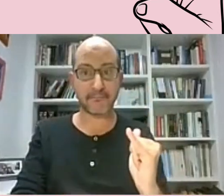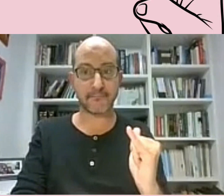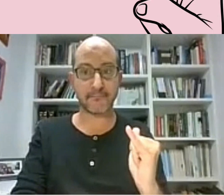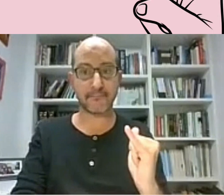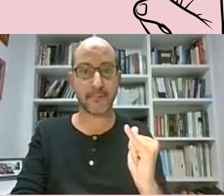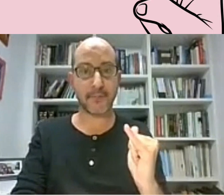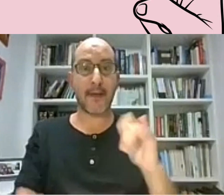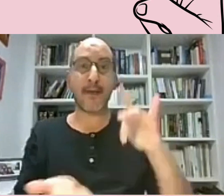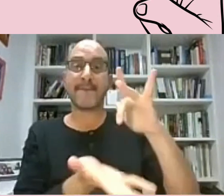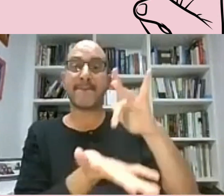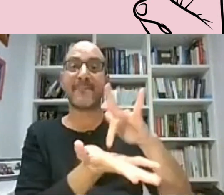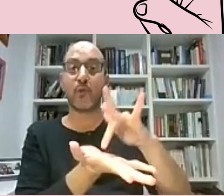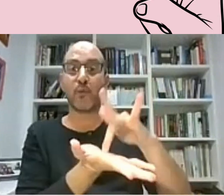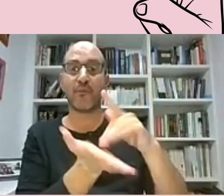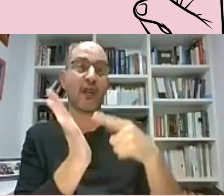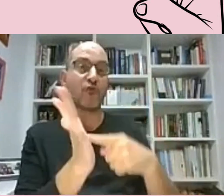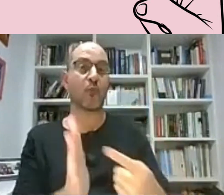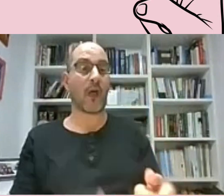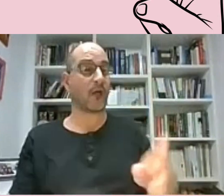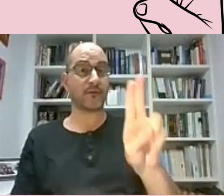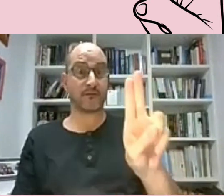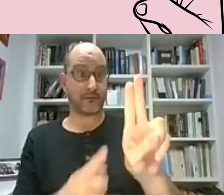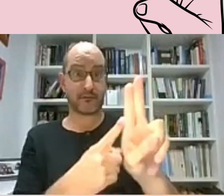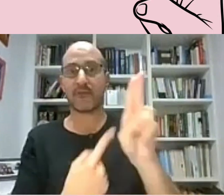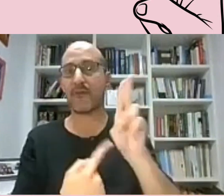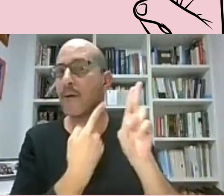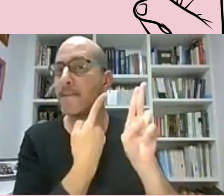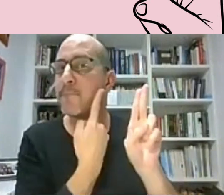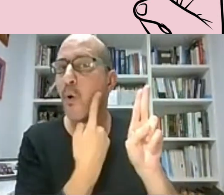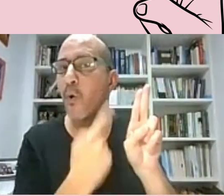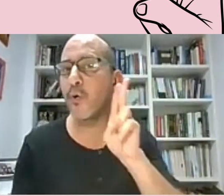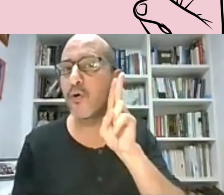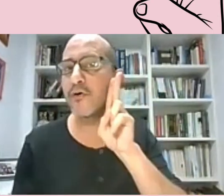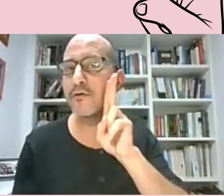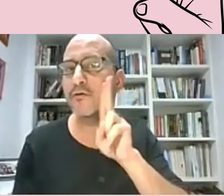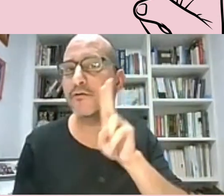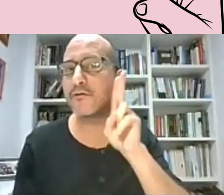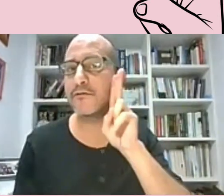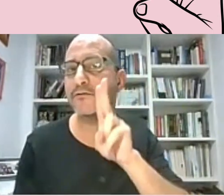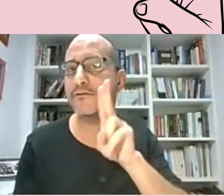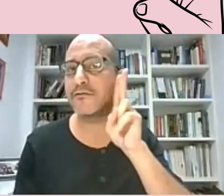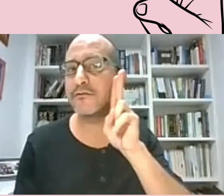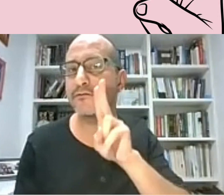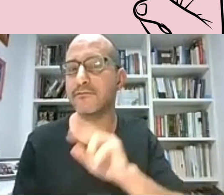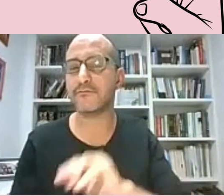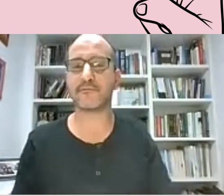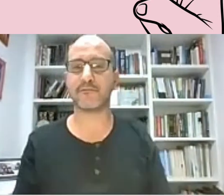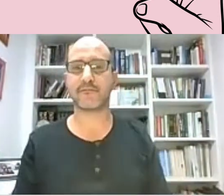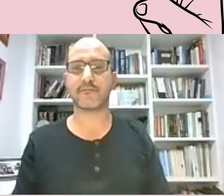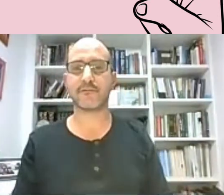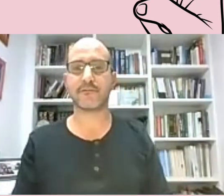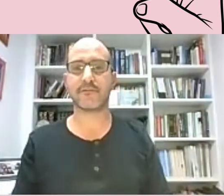הם? בעניין המיקום. לדוגמה, המיקום הוא פה, על הלחי,